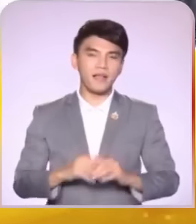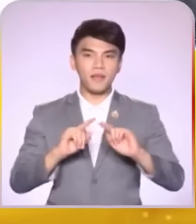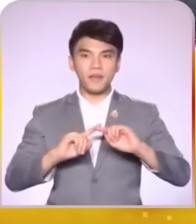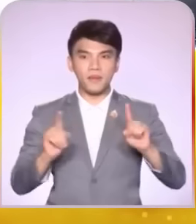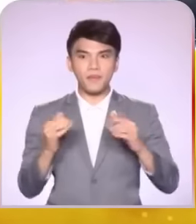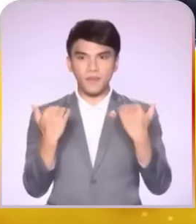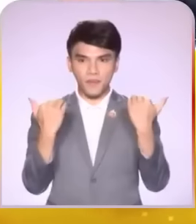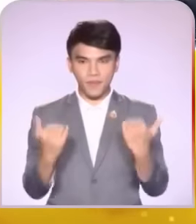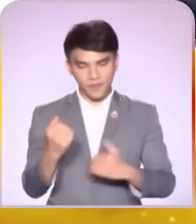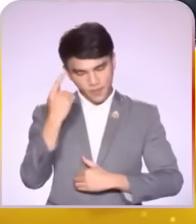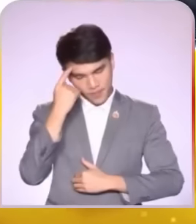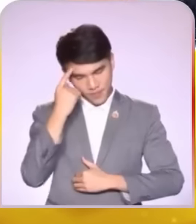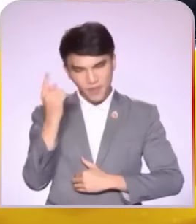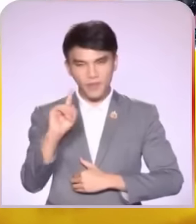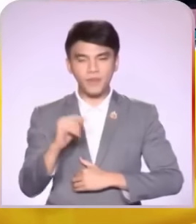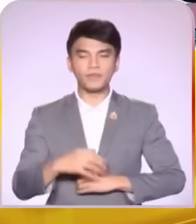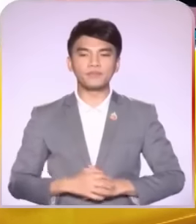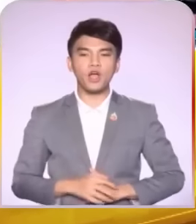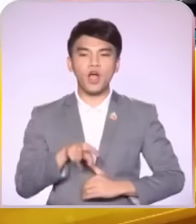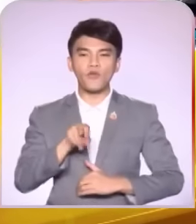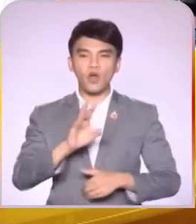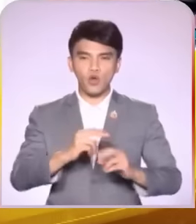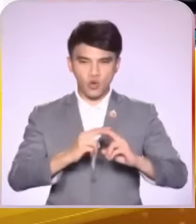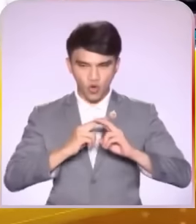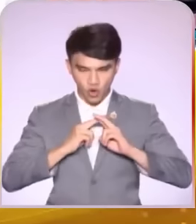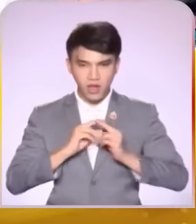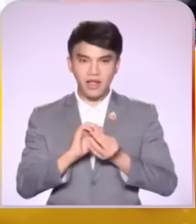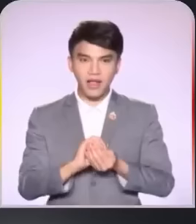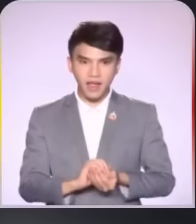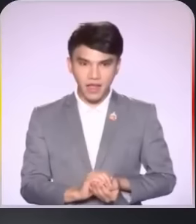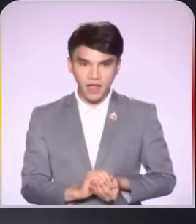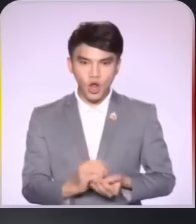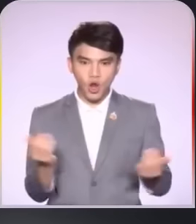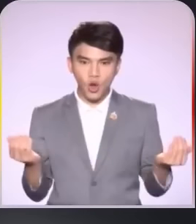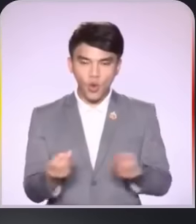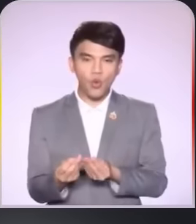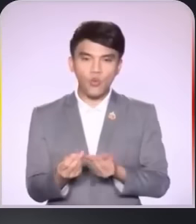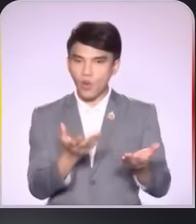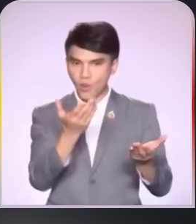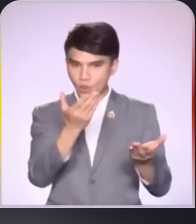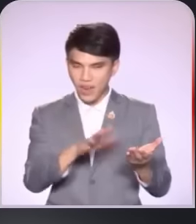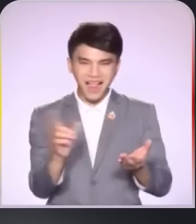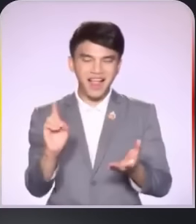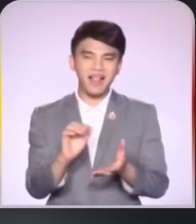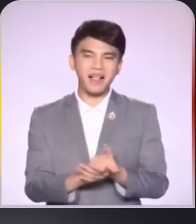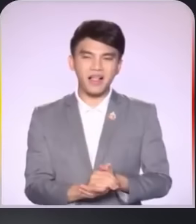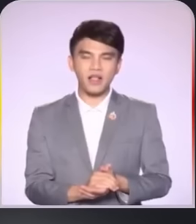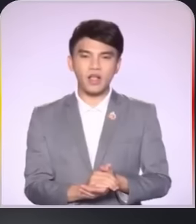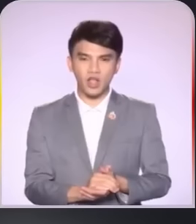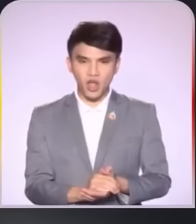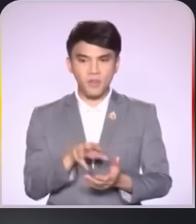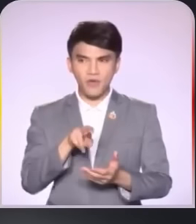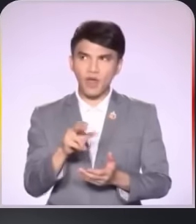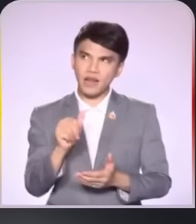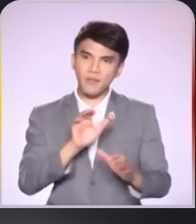แต่รู้เพียงว่าตอนเกิดเหตุนะครับแฟนของตนเนี่ยเพิ่งกลับจากการไปส่งลูกมาครับคุณผู้ชมเธอบอกว่าเพิ่งจะคบ